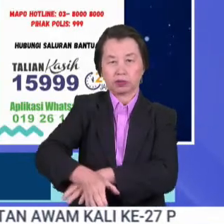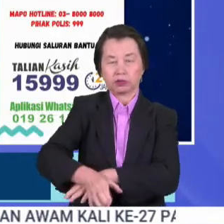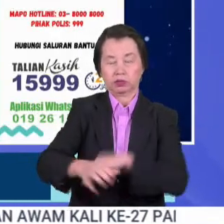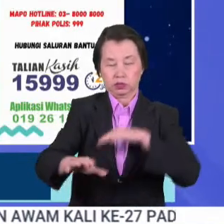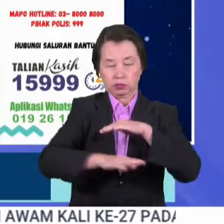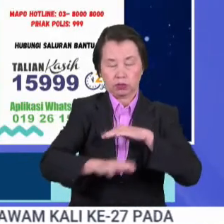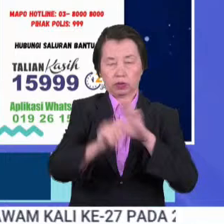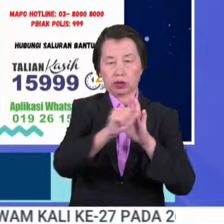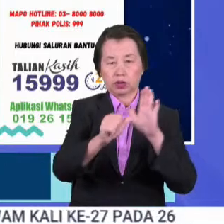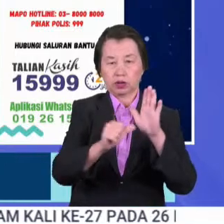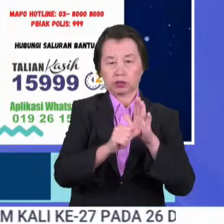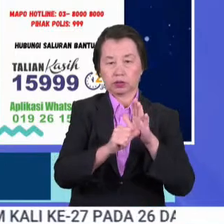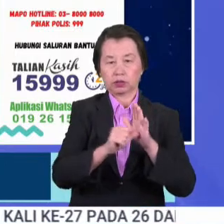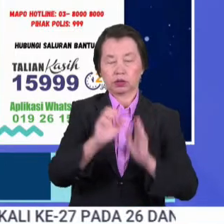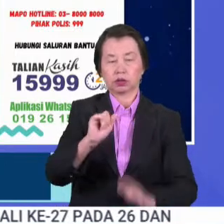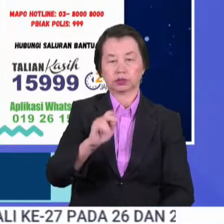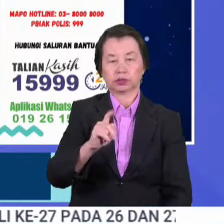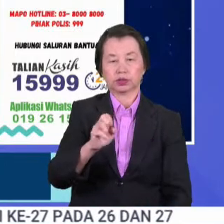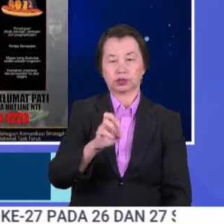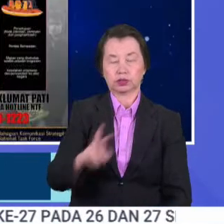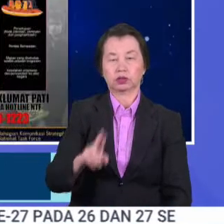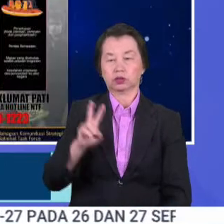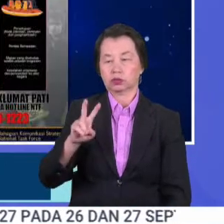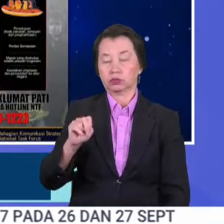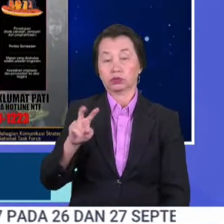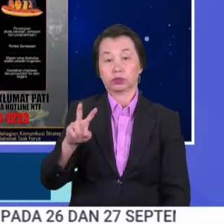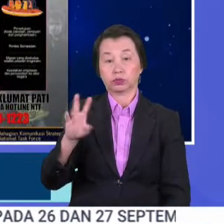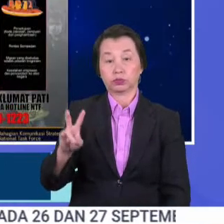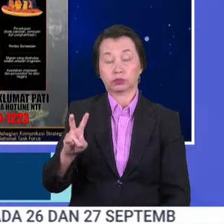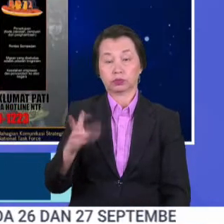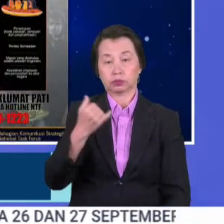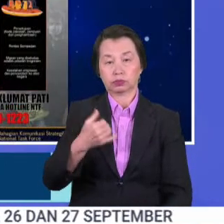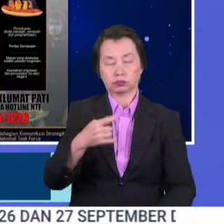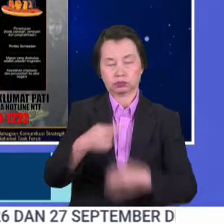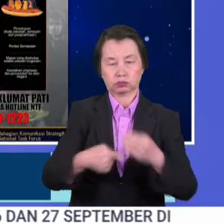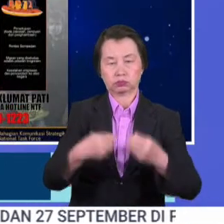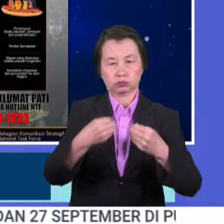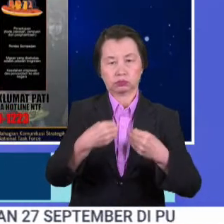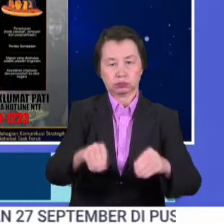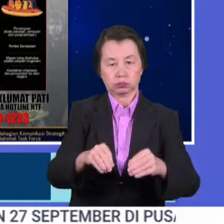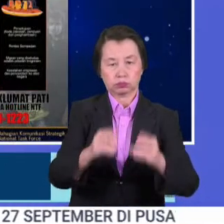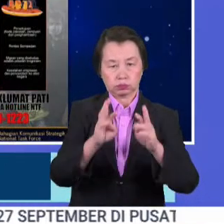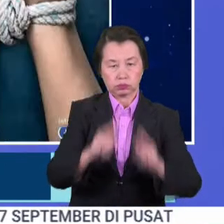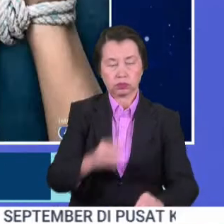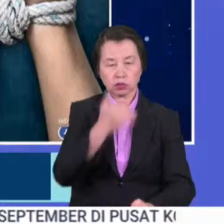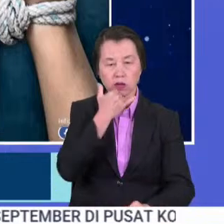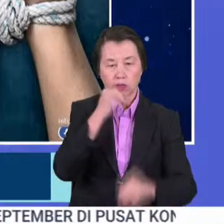bawah Akta Atipsom 2007, Seksyen 12 berkaitan pemerdagangan manusia,